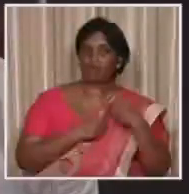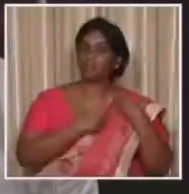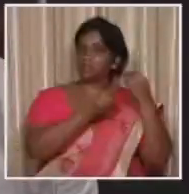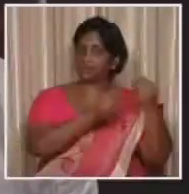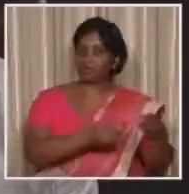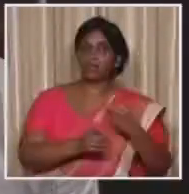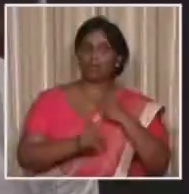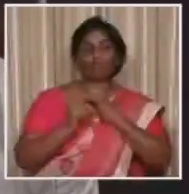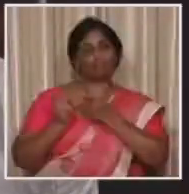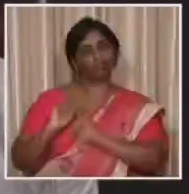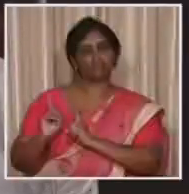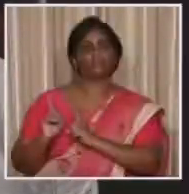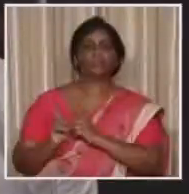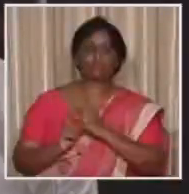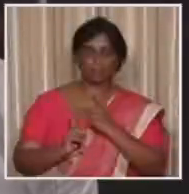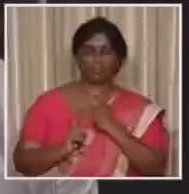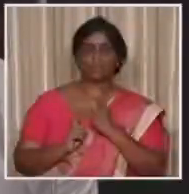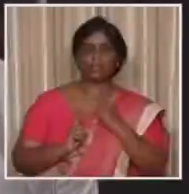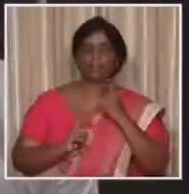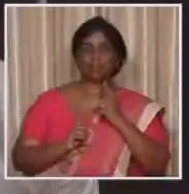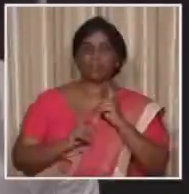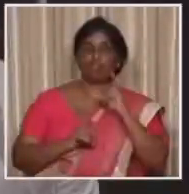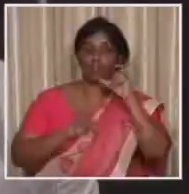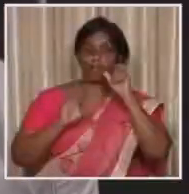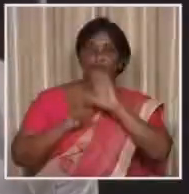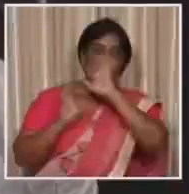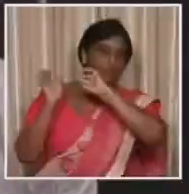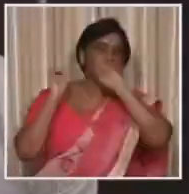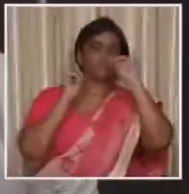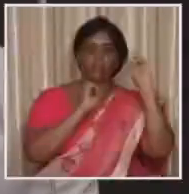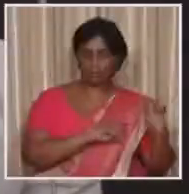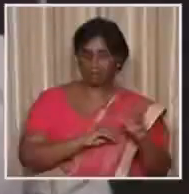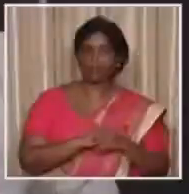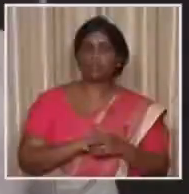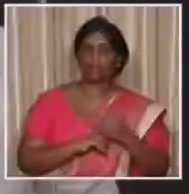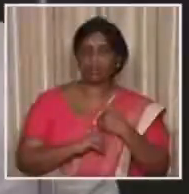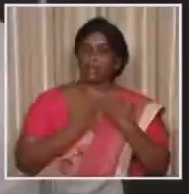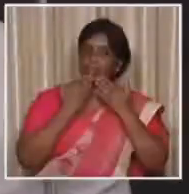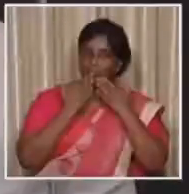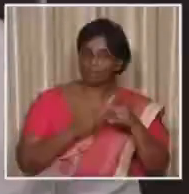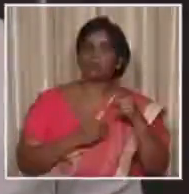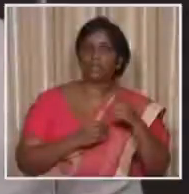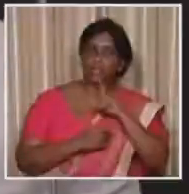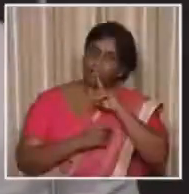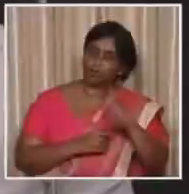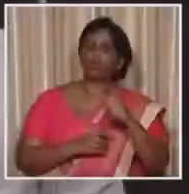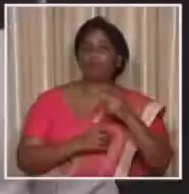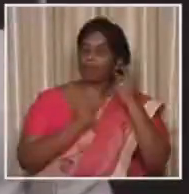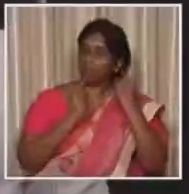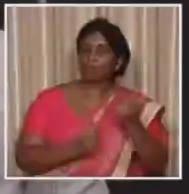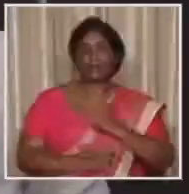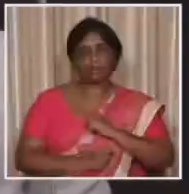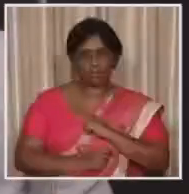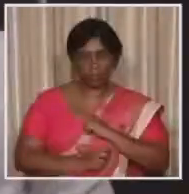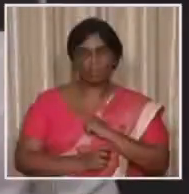Bardila, In Office Mami Nangela, World Trade Center, Bobisekapi, Ainkaragata, my Tomati Studio Antone, Kyogang, Etumaka, Kamati Vim